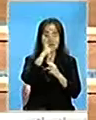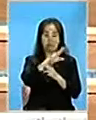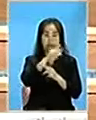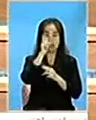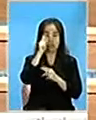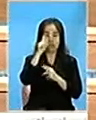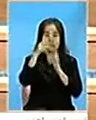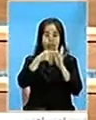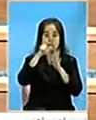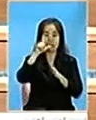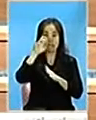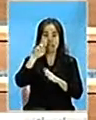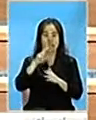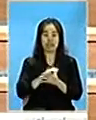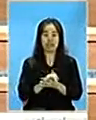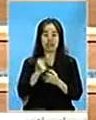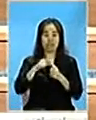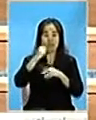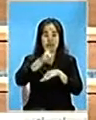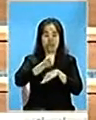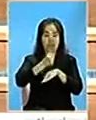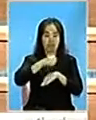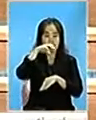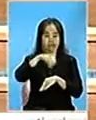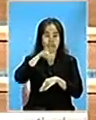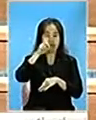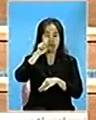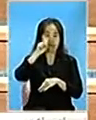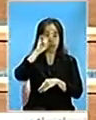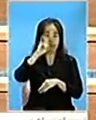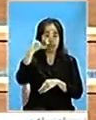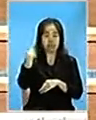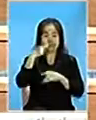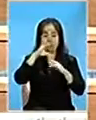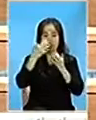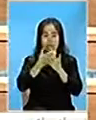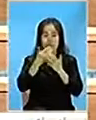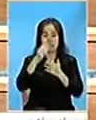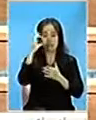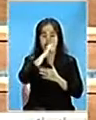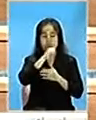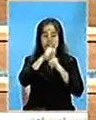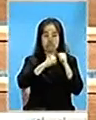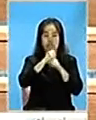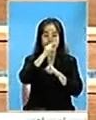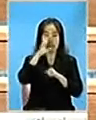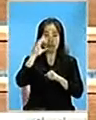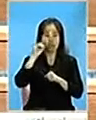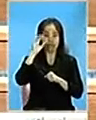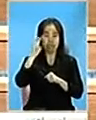บดีกรมสอบสวนคดีพิเศษว่าจะนำงบราชการรับจากที่ได้รับในปีงบประมาณ256ทั้ง